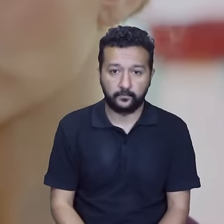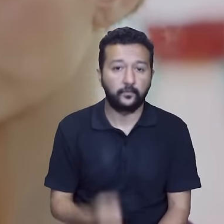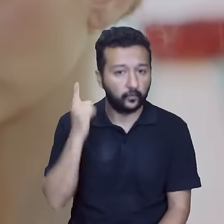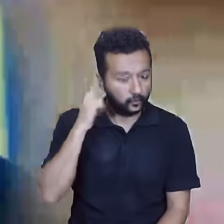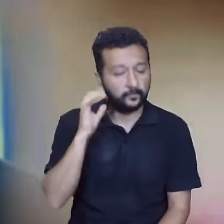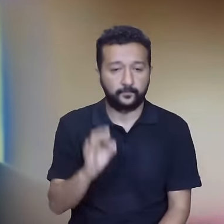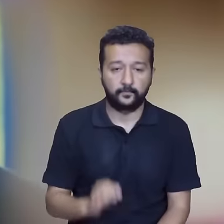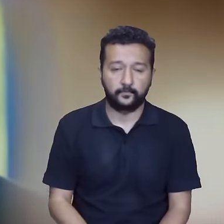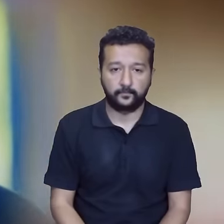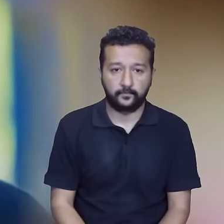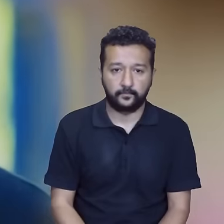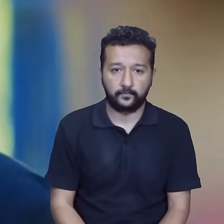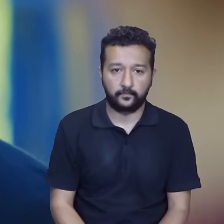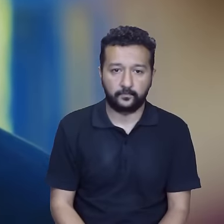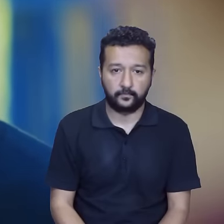Duydum.